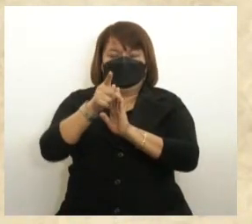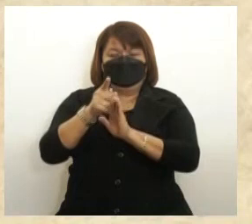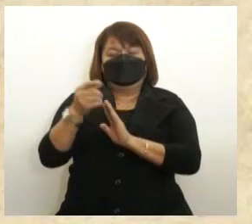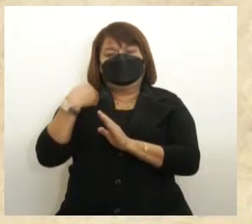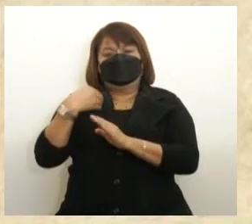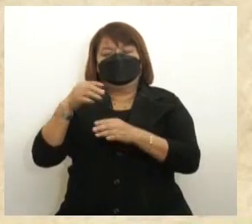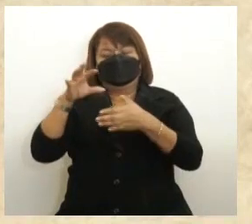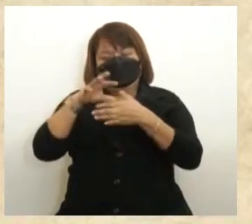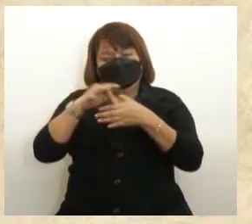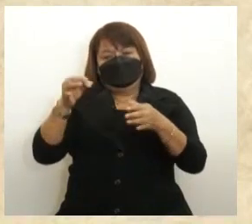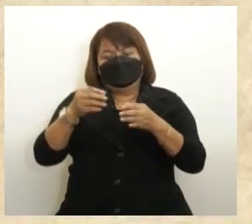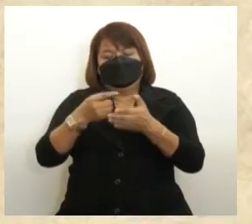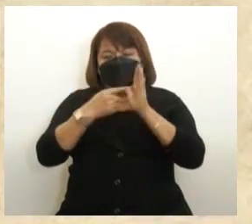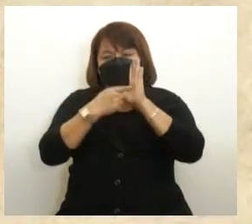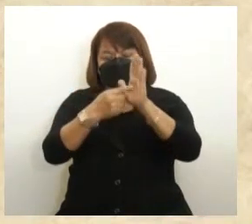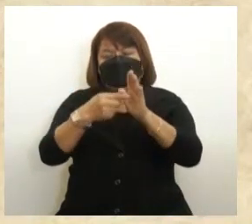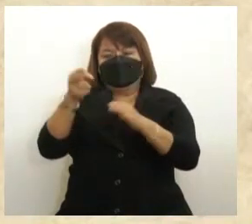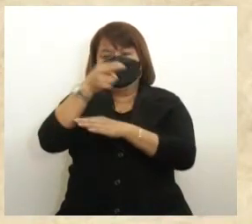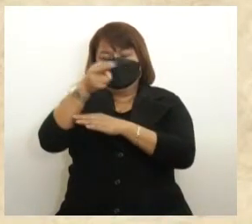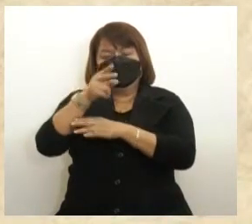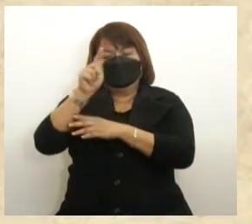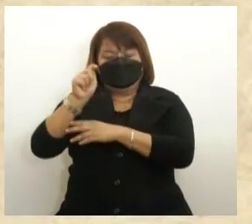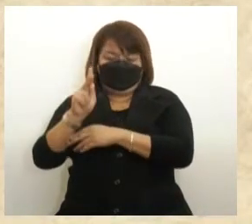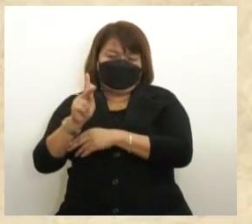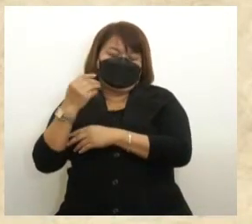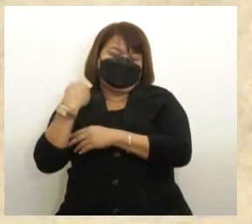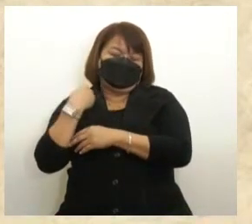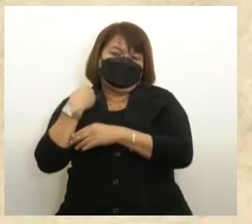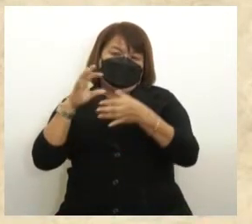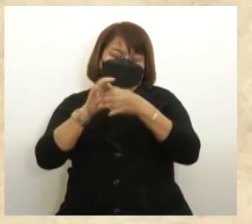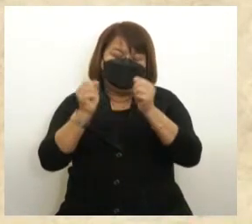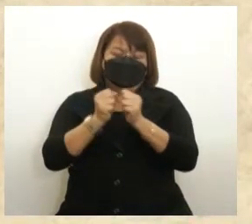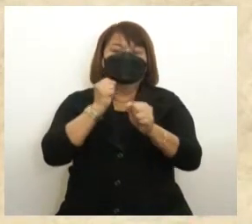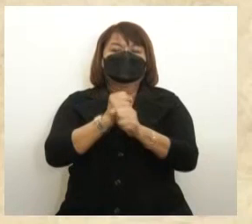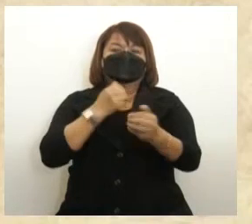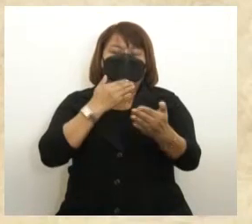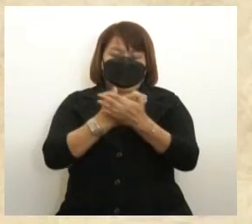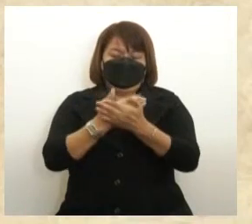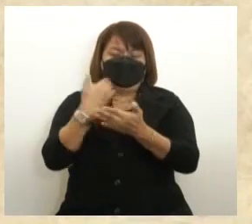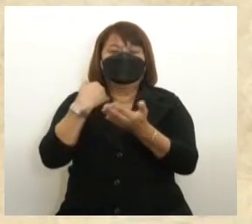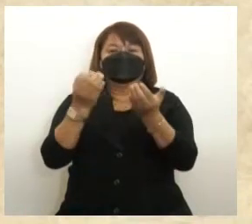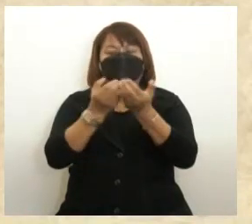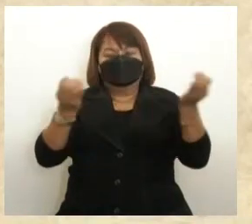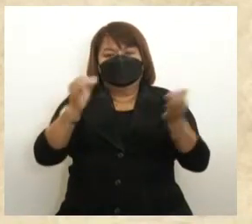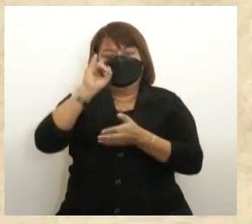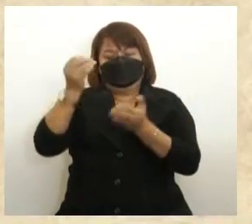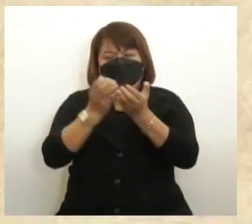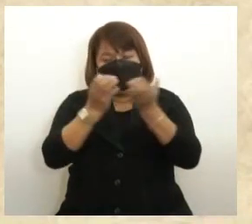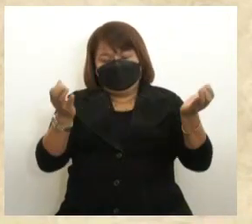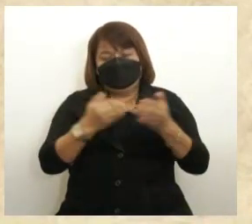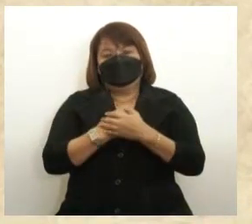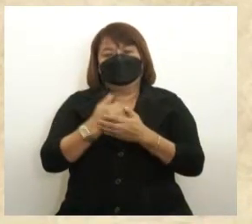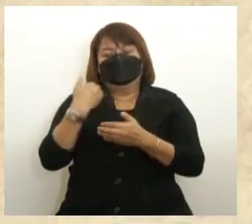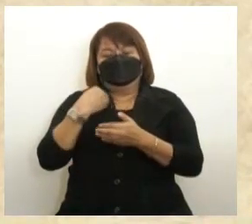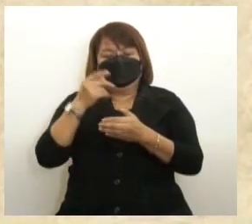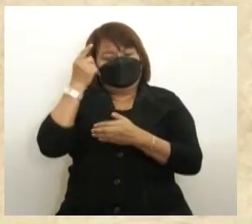าที่จะนำมาประกวดกันนั้นก็คือเนื้อหาที่เกี่ยวกับการทำความดีมีคุณธรรมและจริยธรรมรวมไปถึงมี